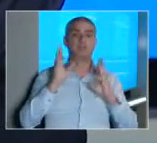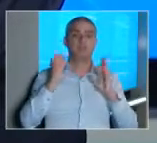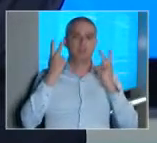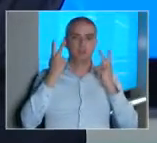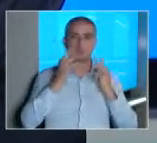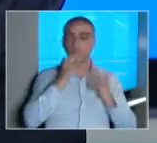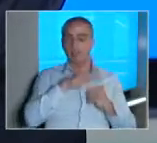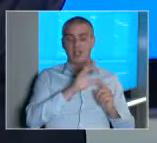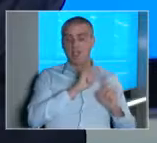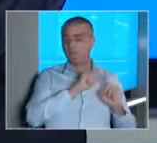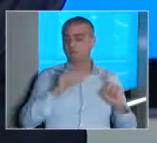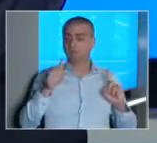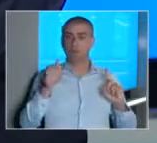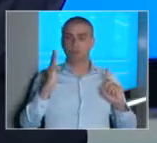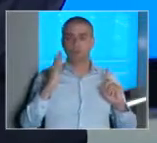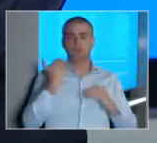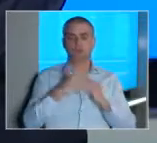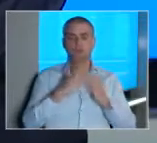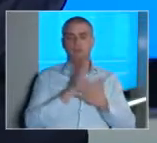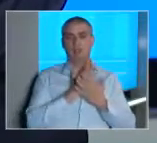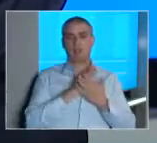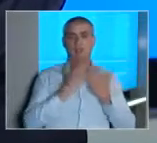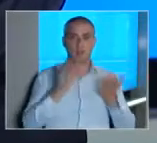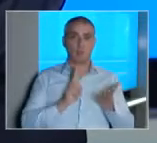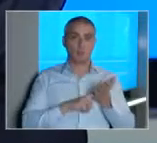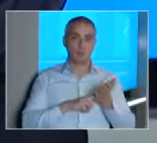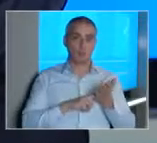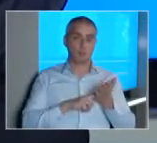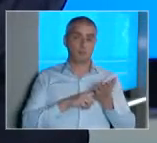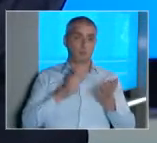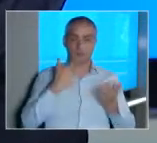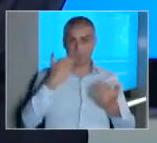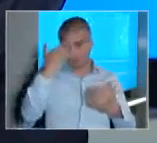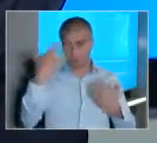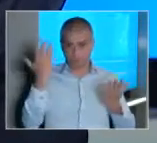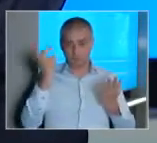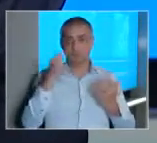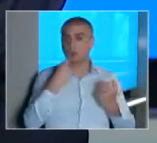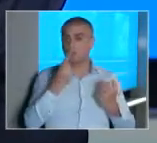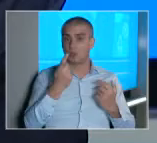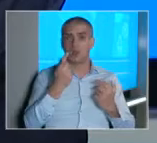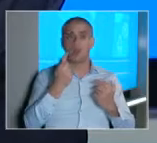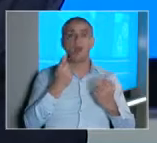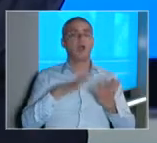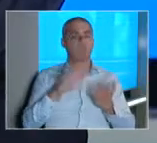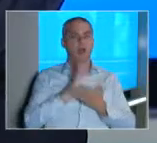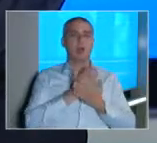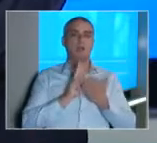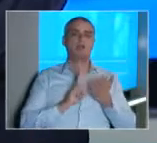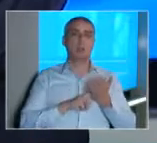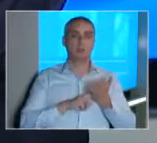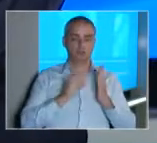עצומה לגיל 0-6, סוף סוף החליטו את ההחלטה הנכונה, אפשר לקרוא לזה פופוליזם, אפשר לקרוא לזה ענות למחאה, וזאת החלטה